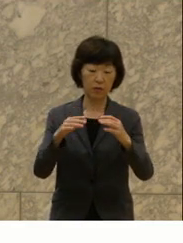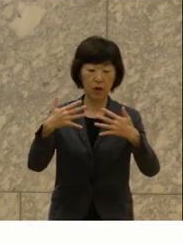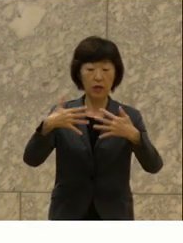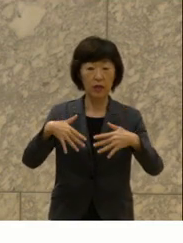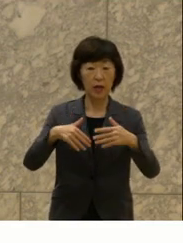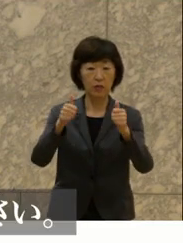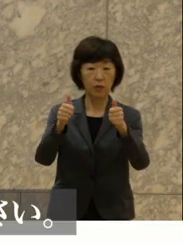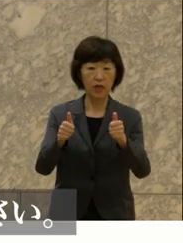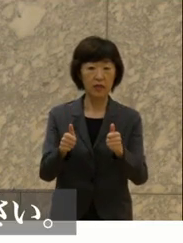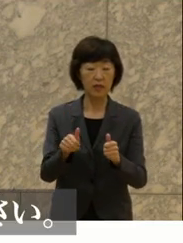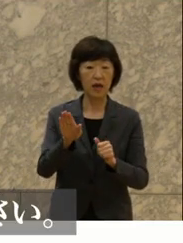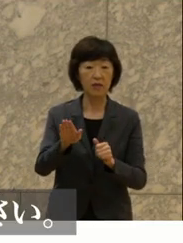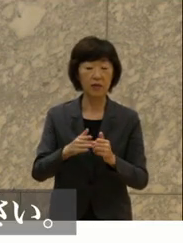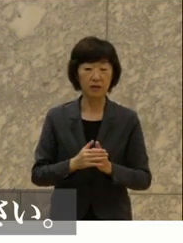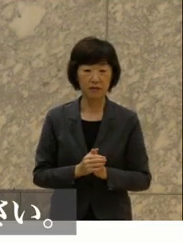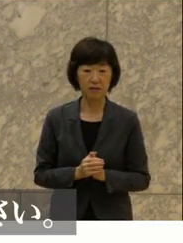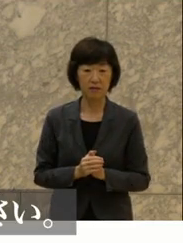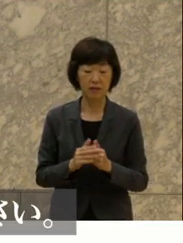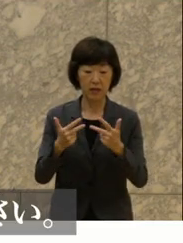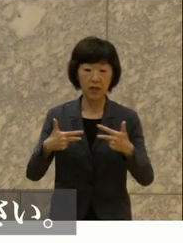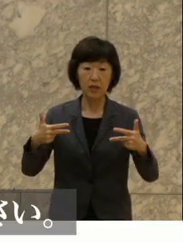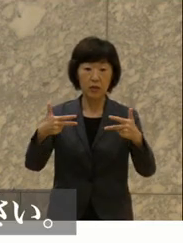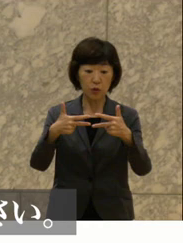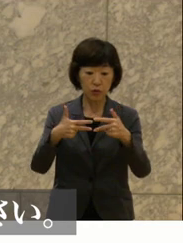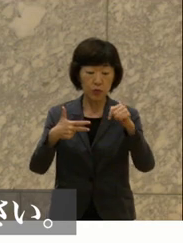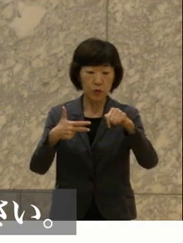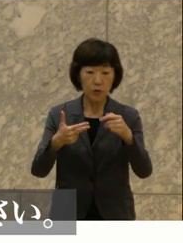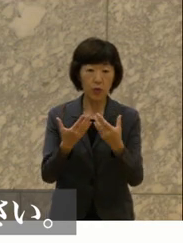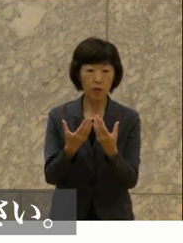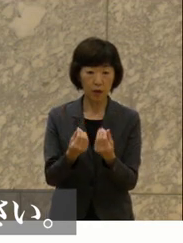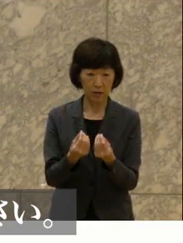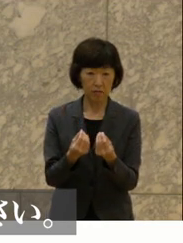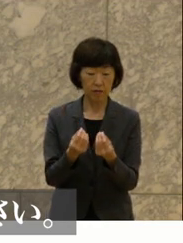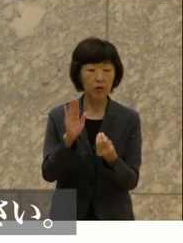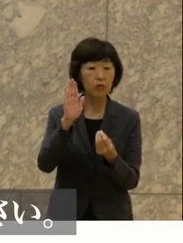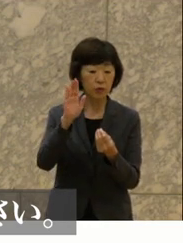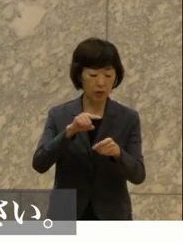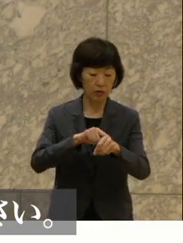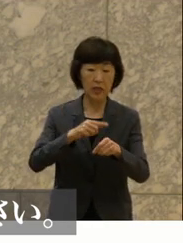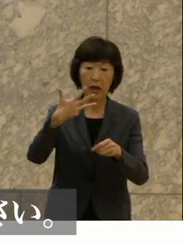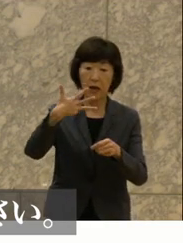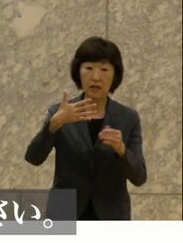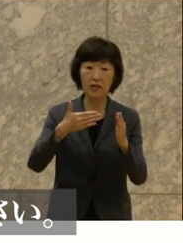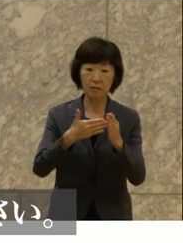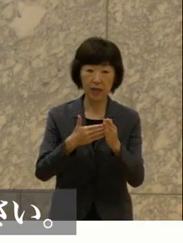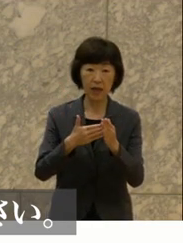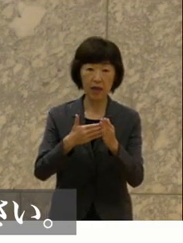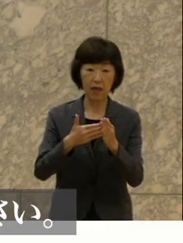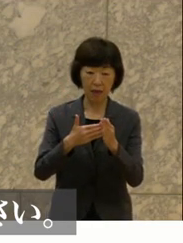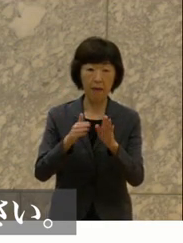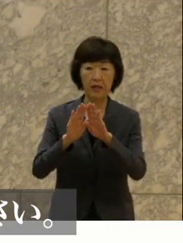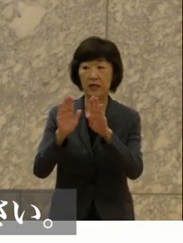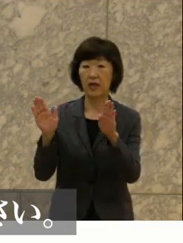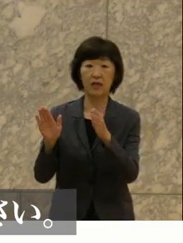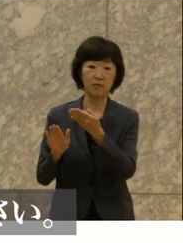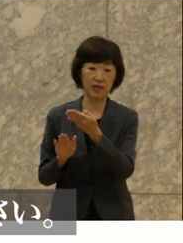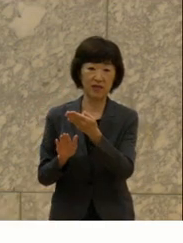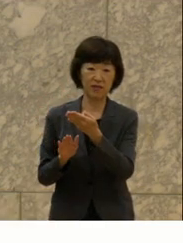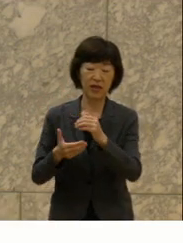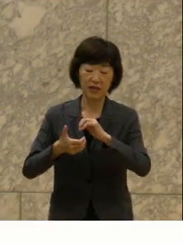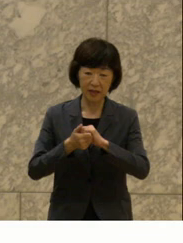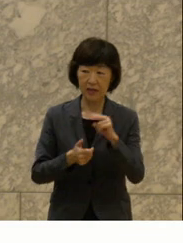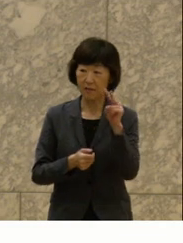ますシンポジウム終了後20時まで展示しておりますので是非足をお運び